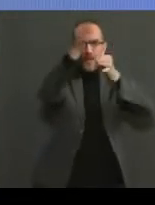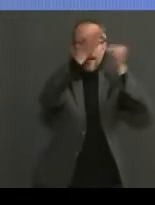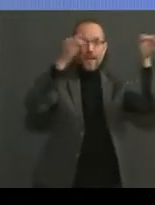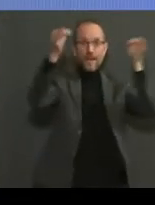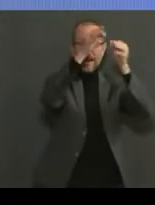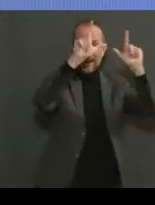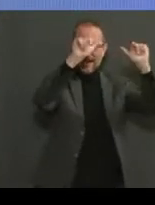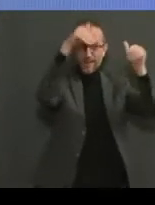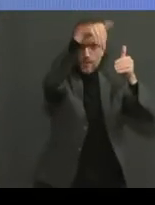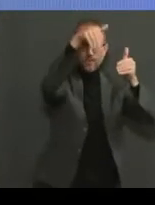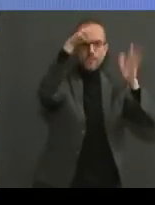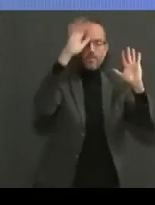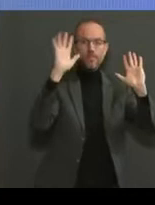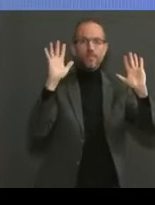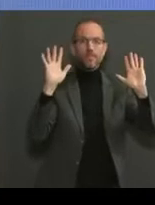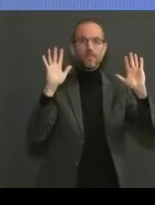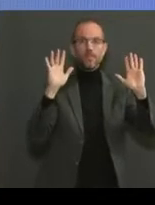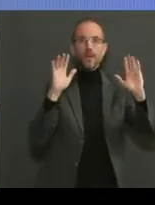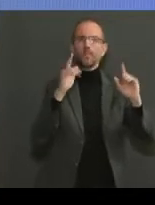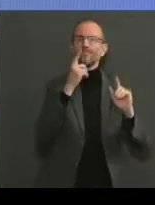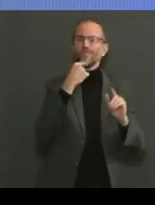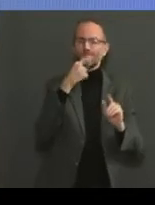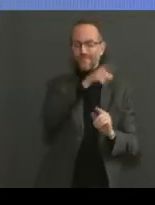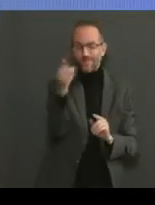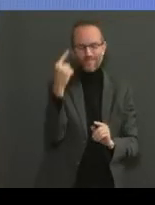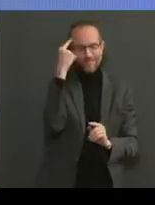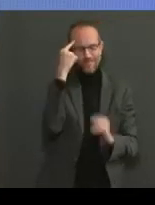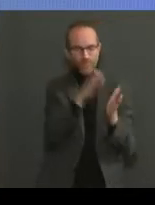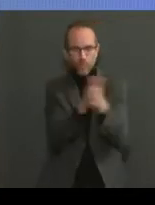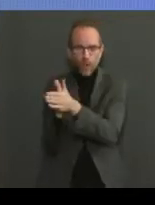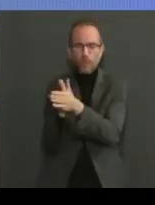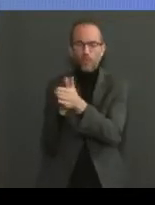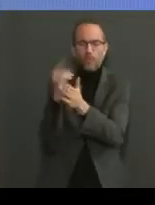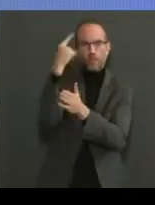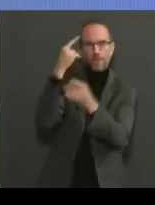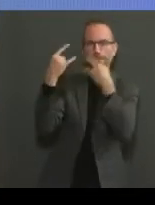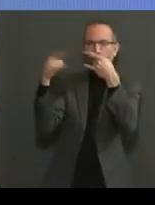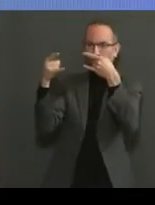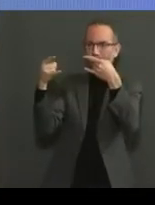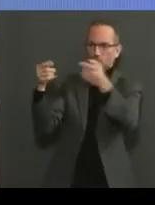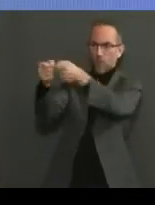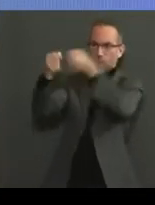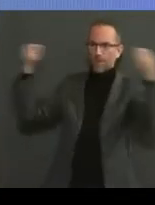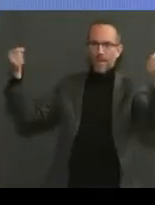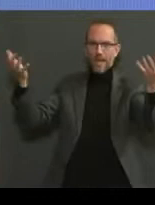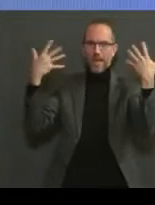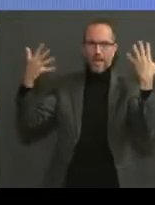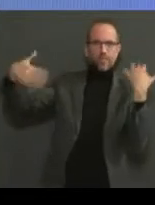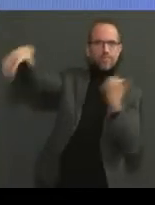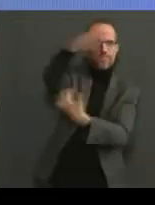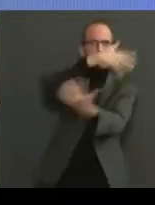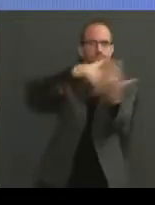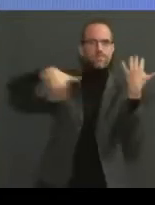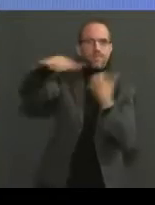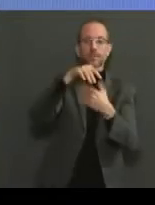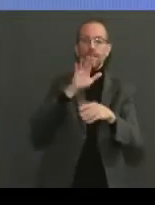Pensez donc aussi à une bonne ventilation dans les endroits où les gens se rassemblent encore, comme sur le lieu